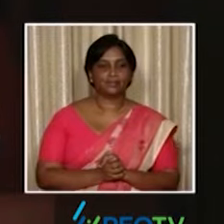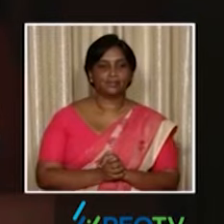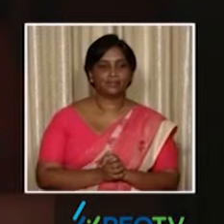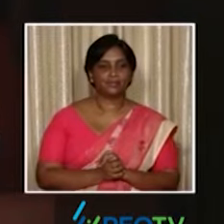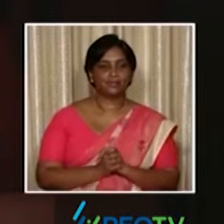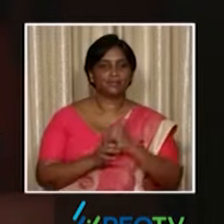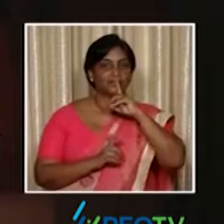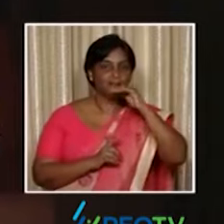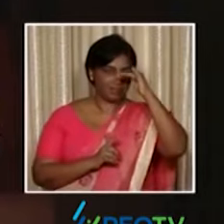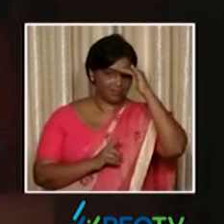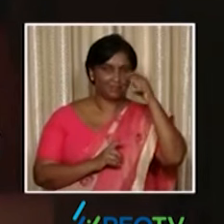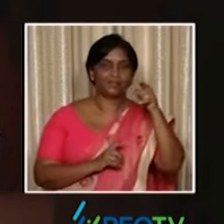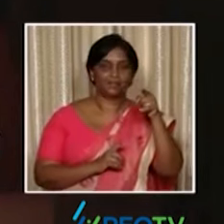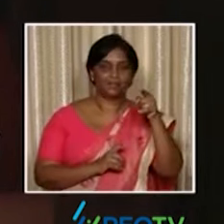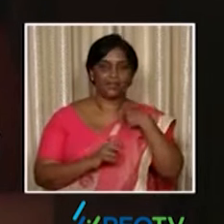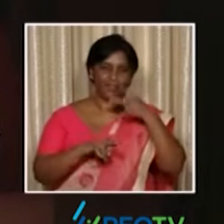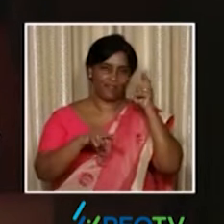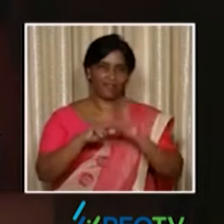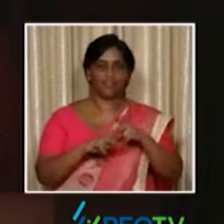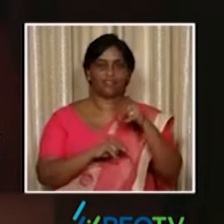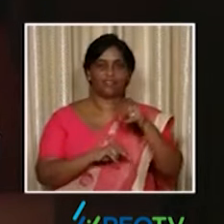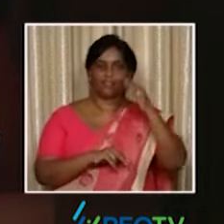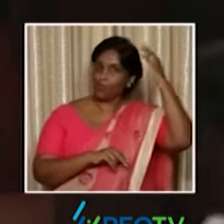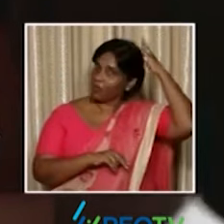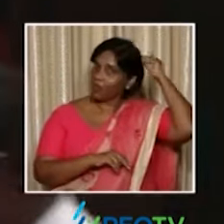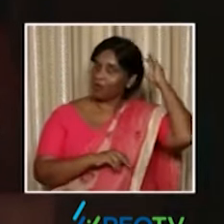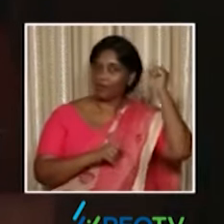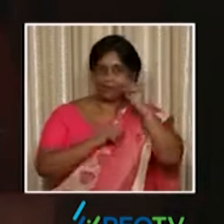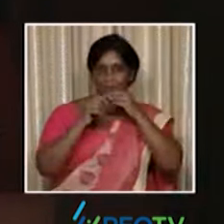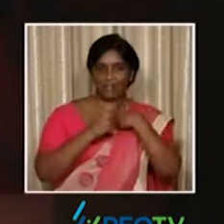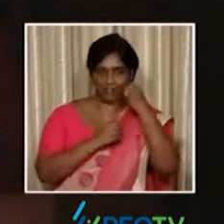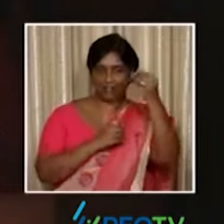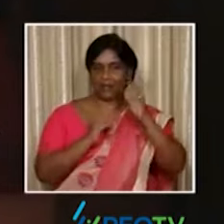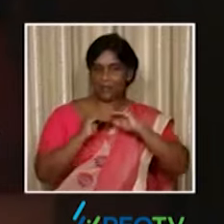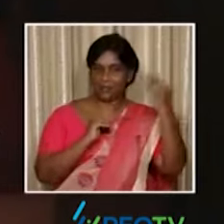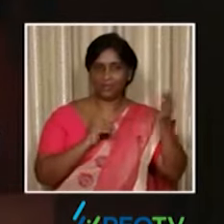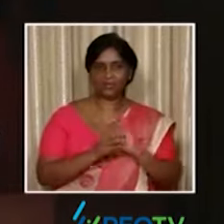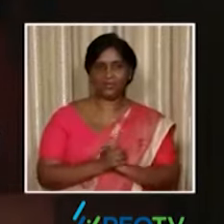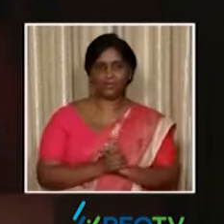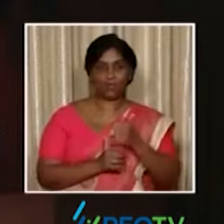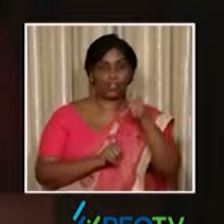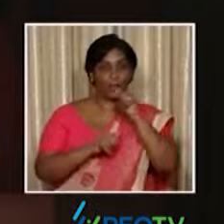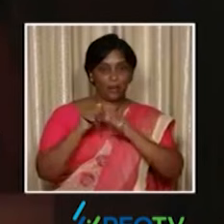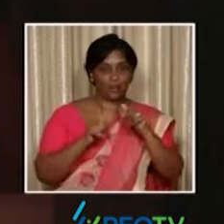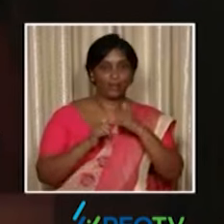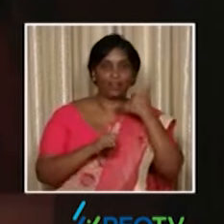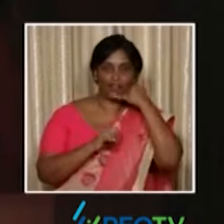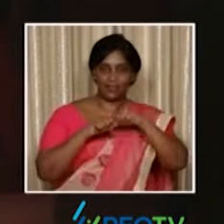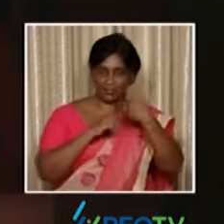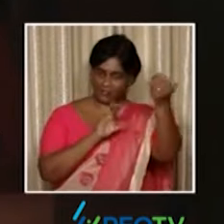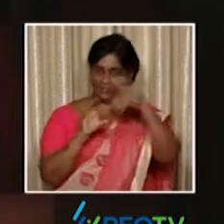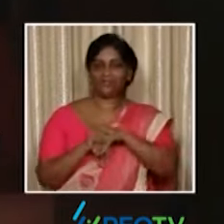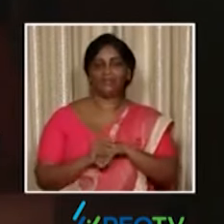නියෝජ කතානායකතුමා මගේ හිතවතෙක් ඔය මේ කොණ්ඩයන් එකට මම බෙහෙත දෙන්න මම කියන්නේ කපස් හොඳම බෙහෙත තමයි සජ බෙටෙන්ද එතකොට